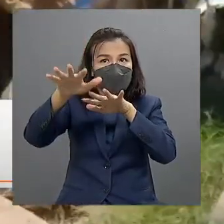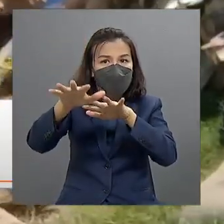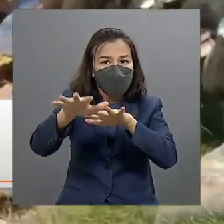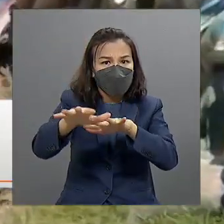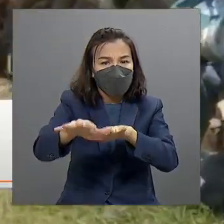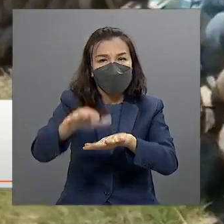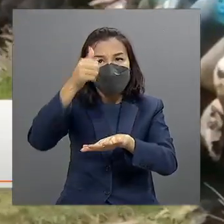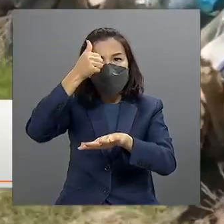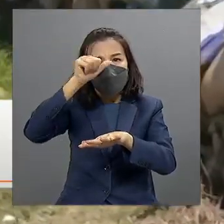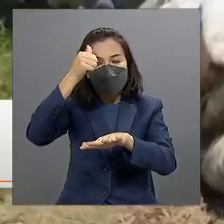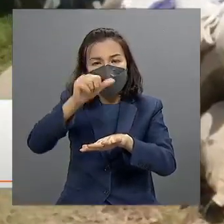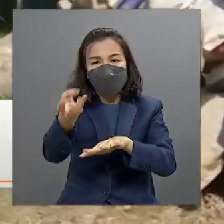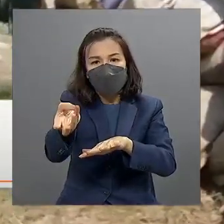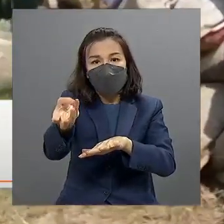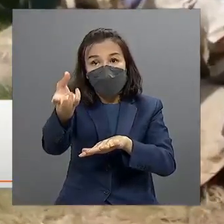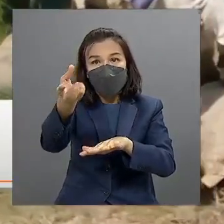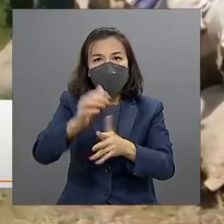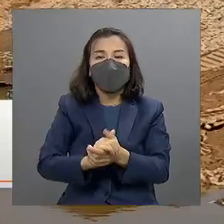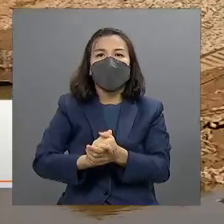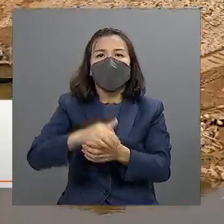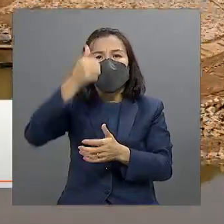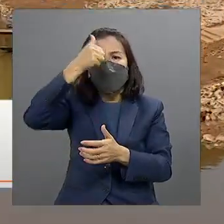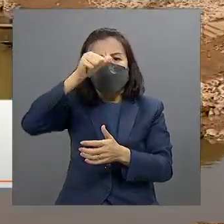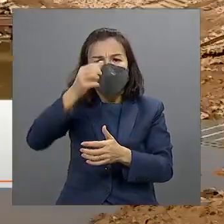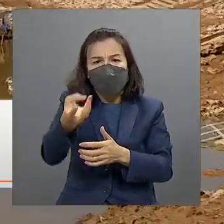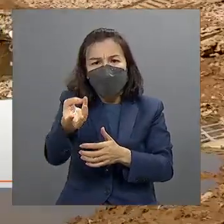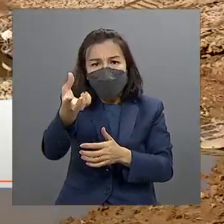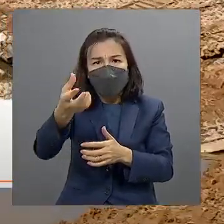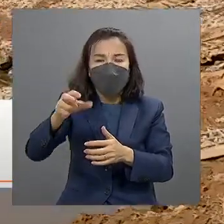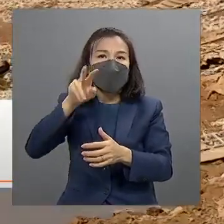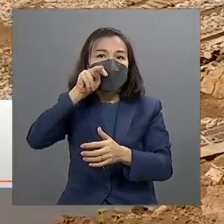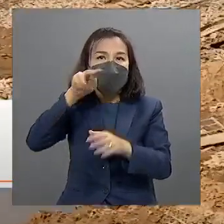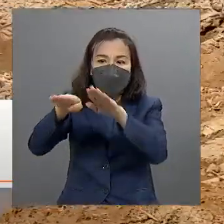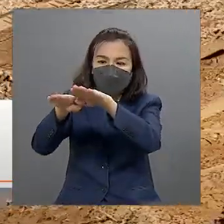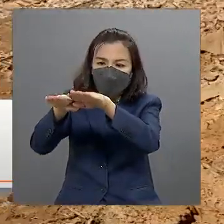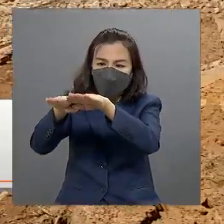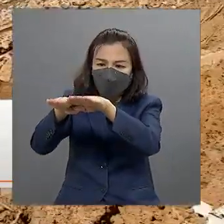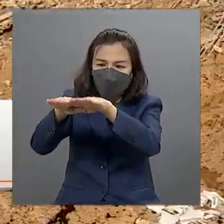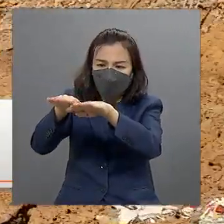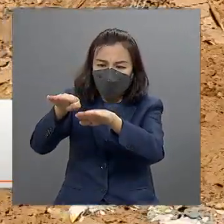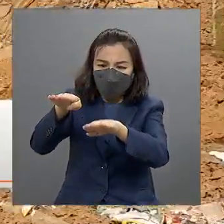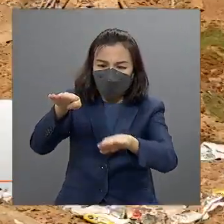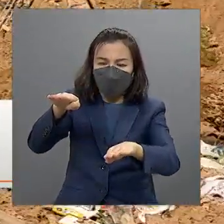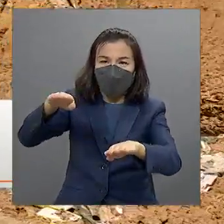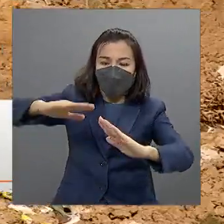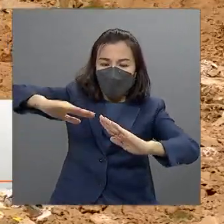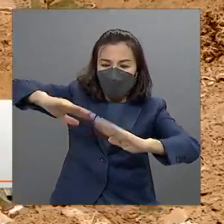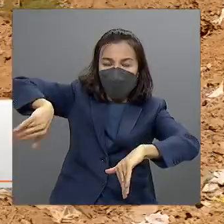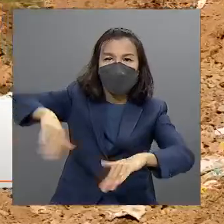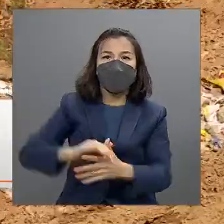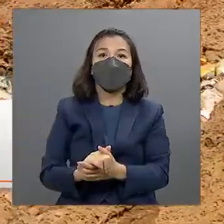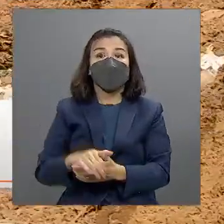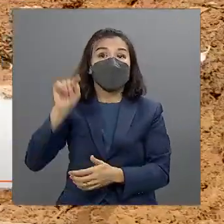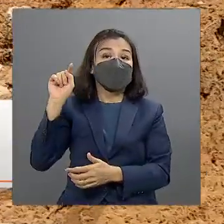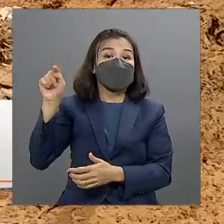น้ำลดลงไปกา 5 เมตร ก็ทำให้ตลิ่งสุดอย่างทเหนเแล้ค่ะ ทีนี้ตลิงป้องกัแน้ำชีสร้าง